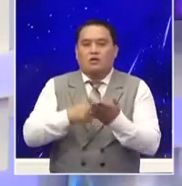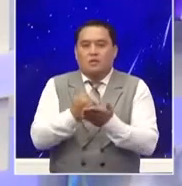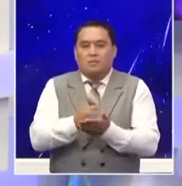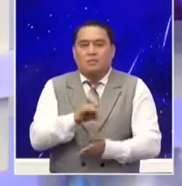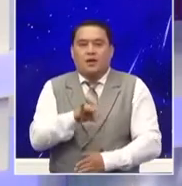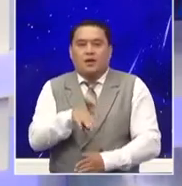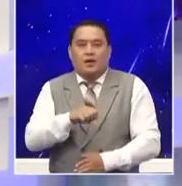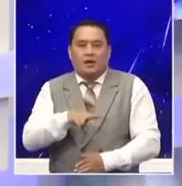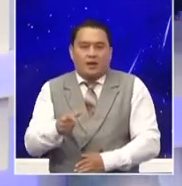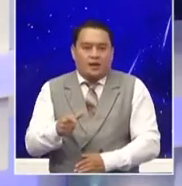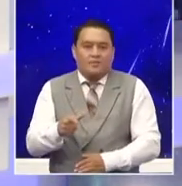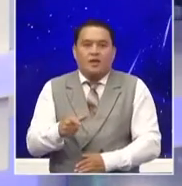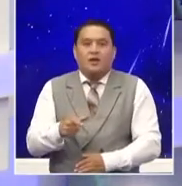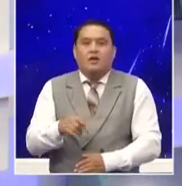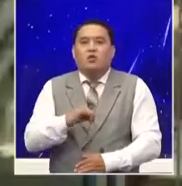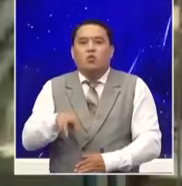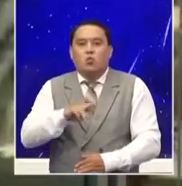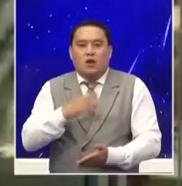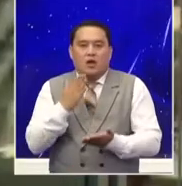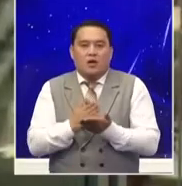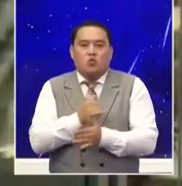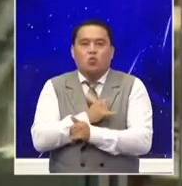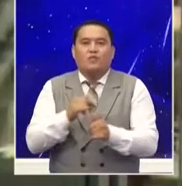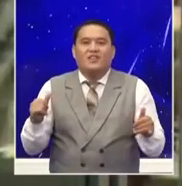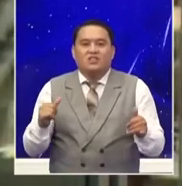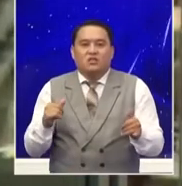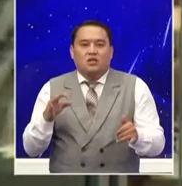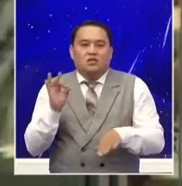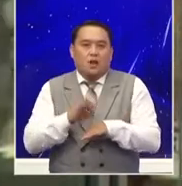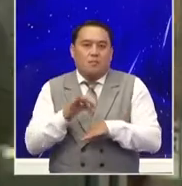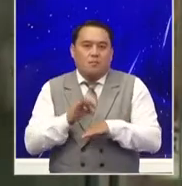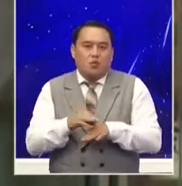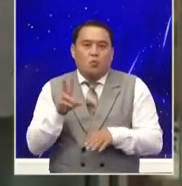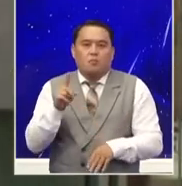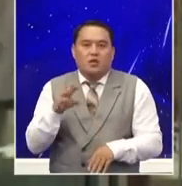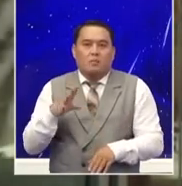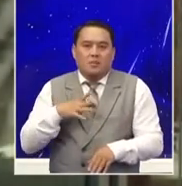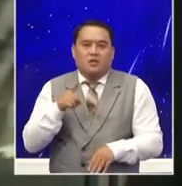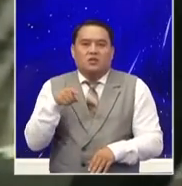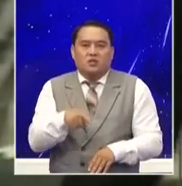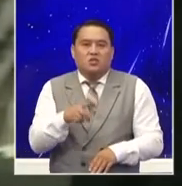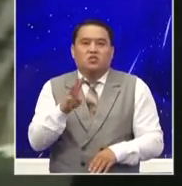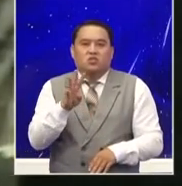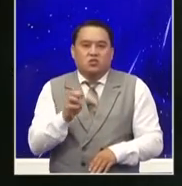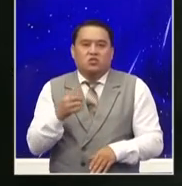Ангела Меркель. С середины июля в стране фиксируется рост числа случаев заражения. В минувшую пятницу было зарегистрировано